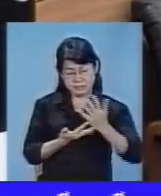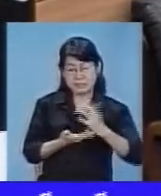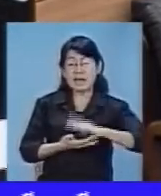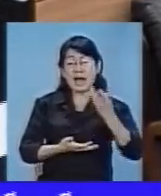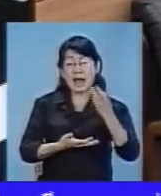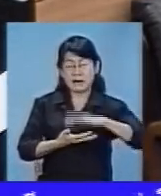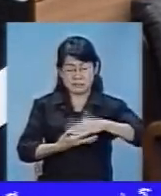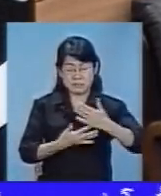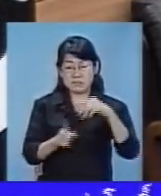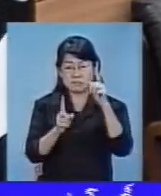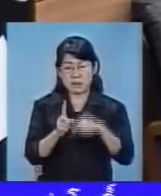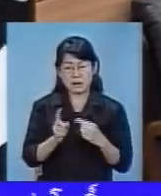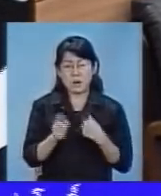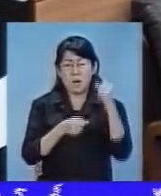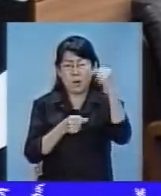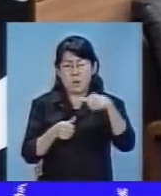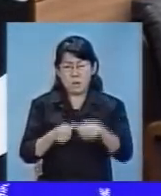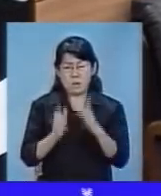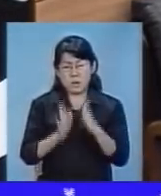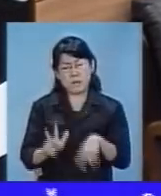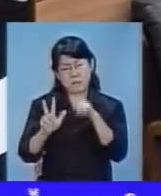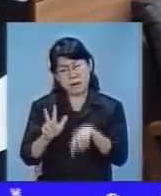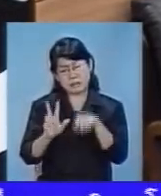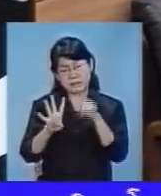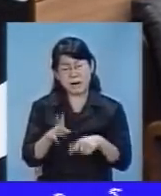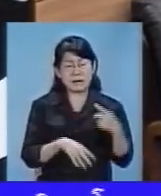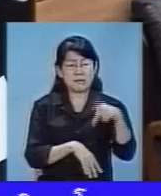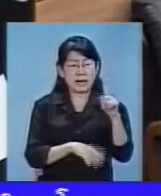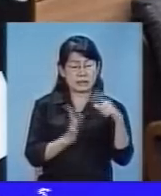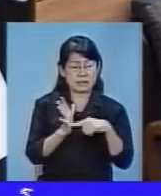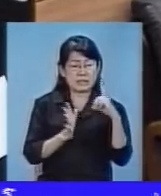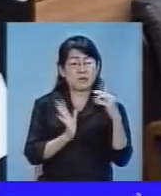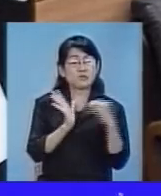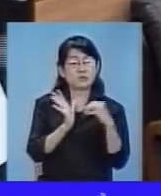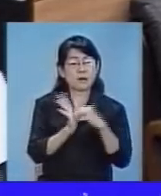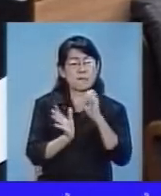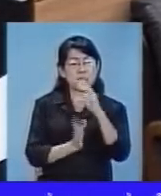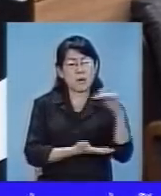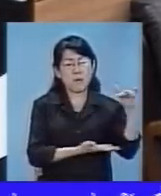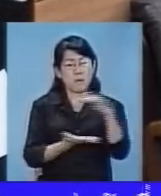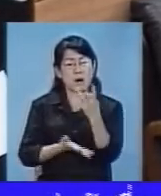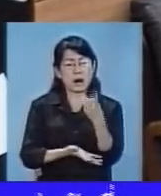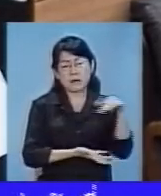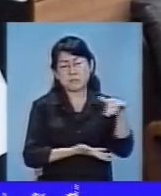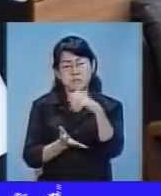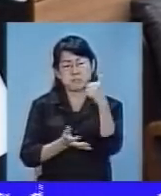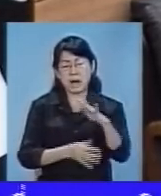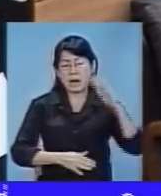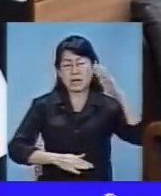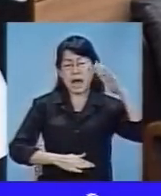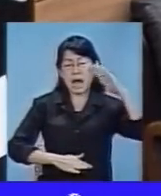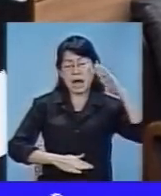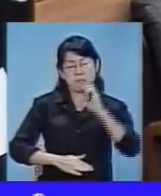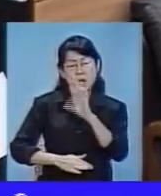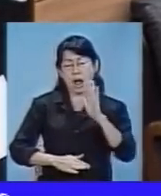คนท่านปลัดบอกว่าไม่สามารถที่จะเอาข้าวเข้าไปให้ได้เพราะทหารไม่อนุญาตท่านนายกไปเช็คนะนี่เป็นเรื่องจริง